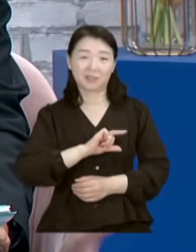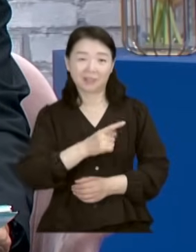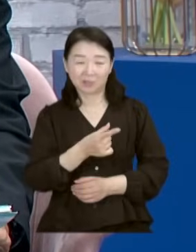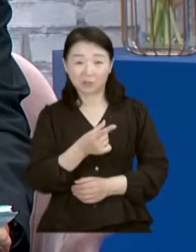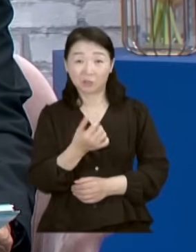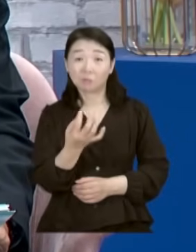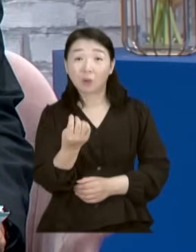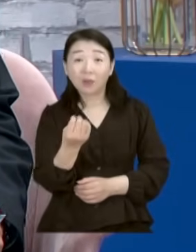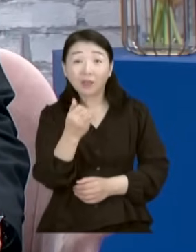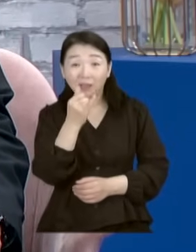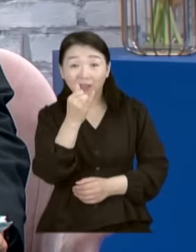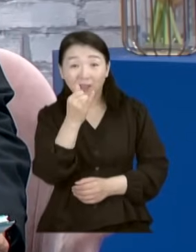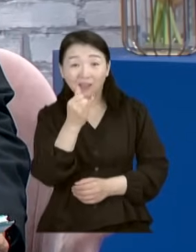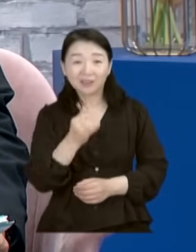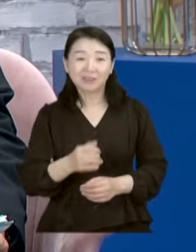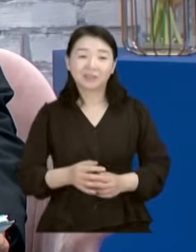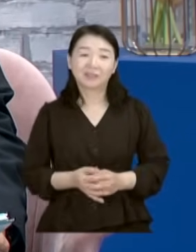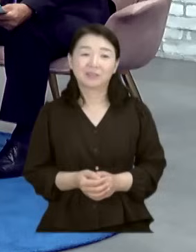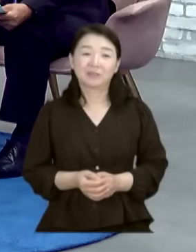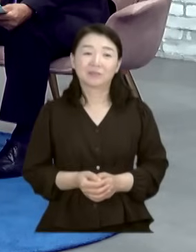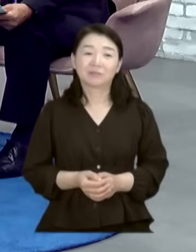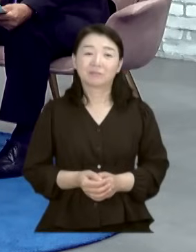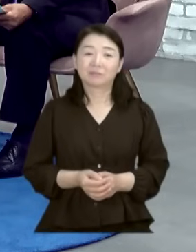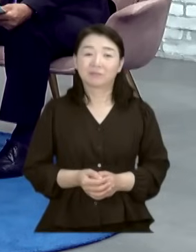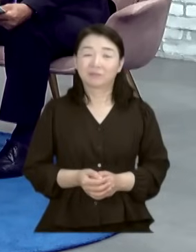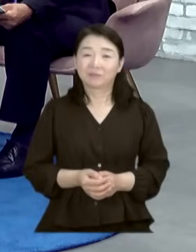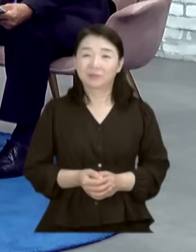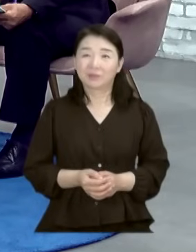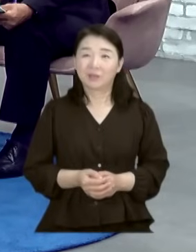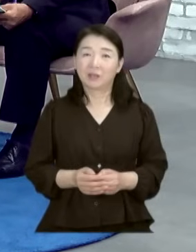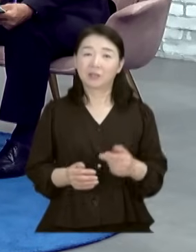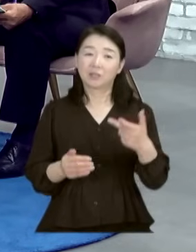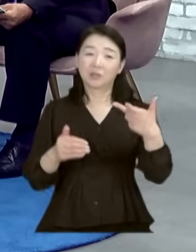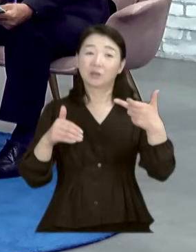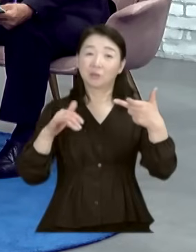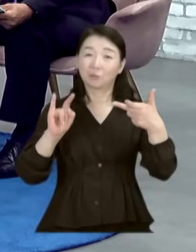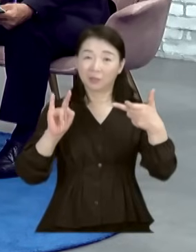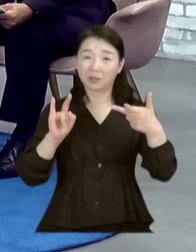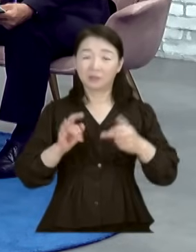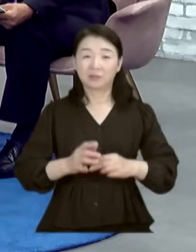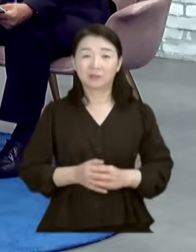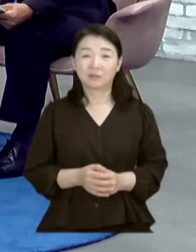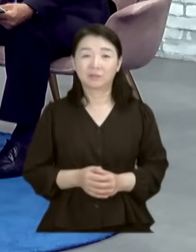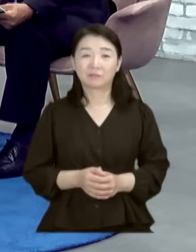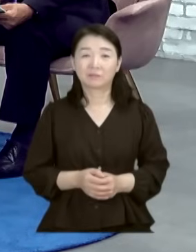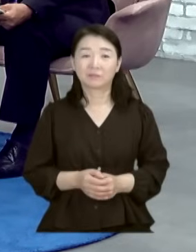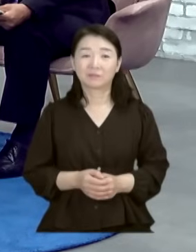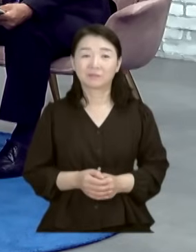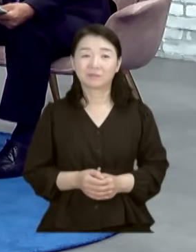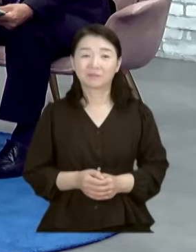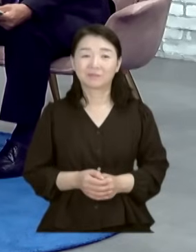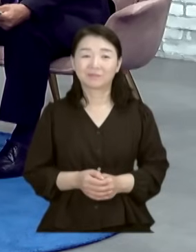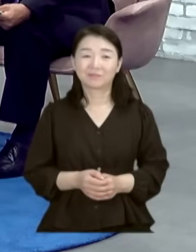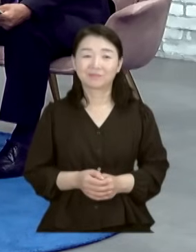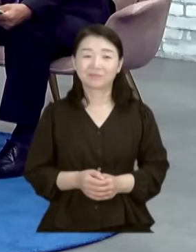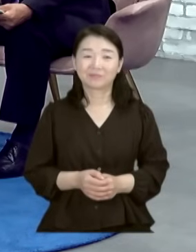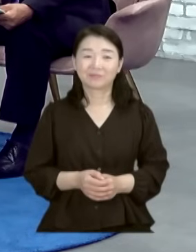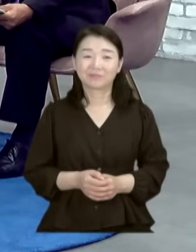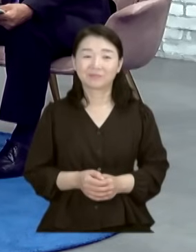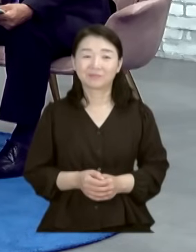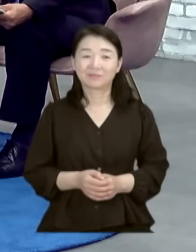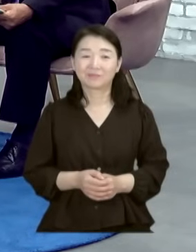국제자격증을 몇 개를 갖고 있다고요네 17개 정도 갖고 있는데요 처음에 제가